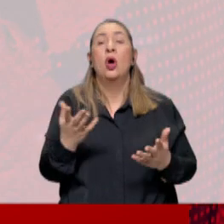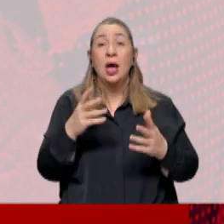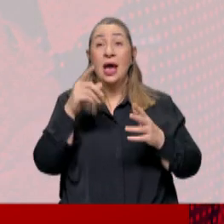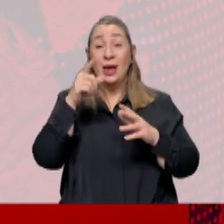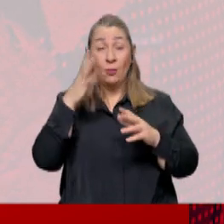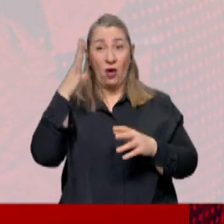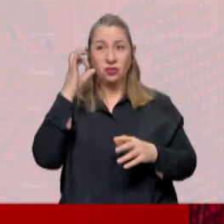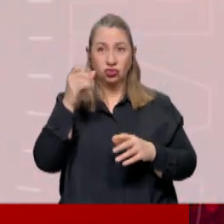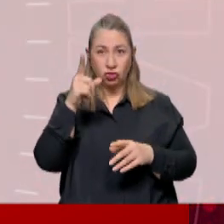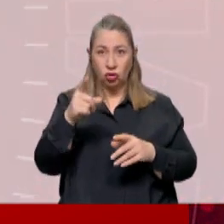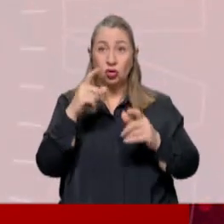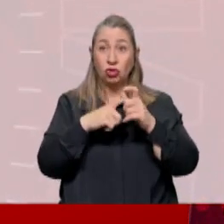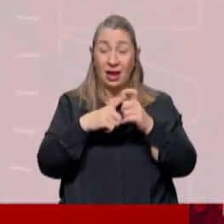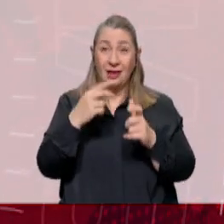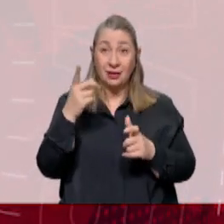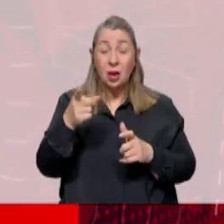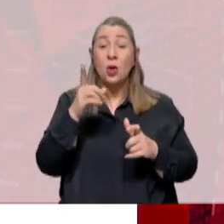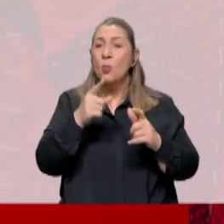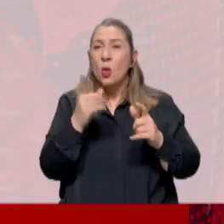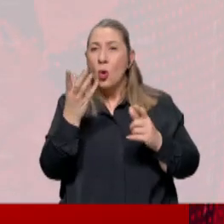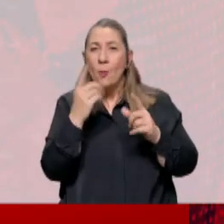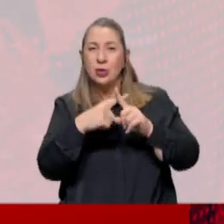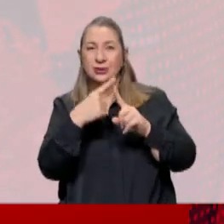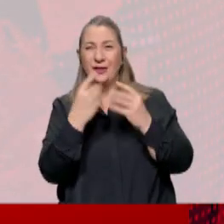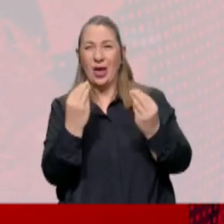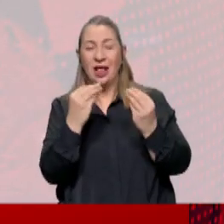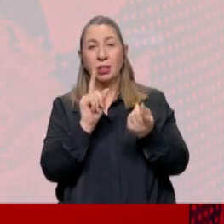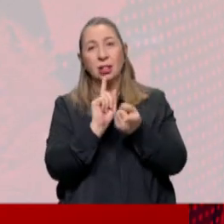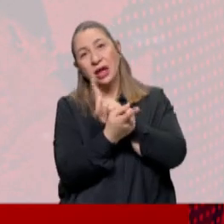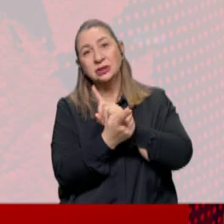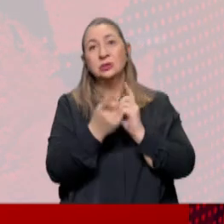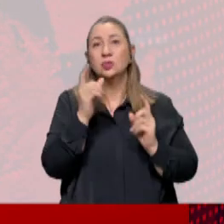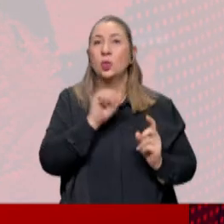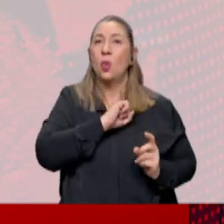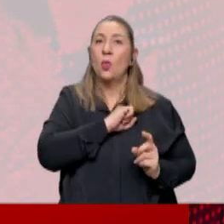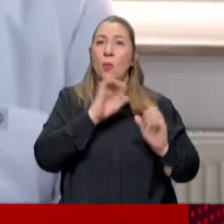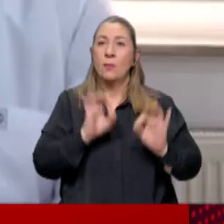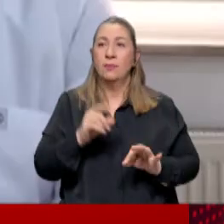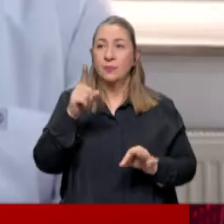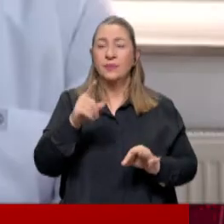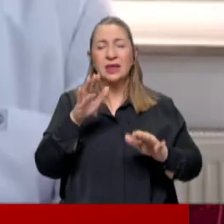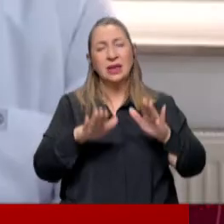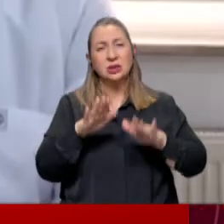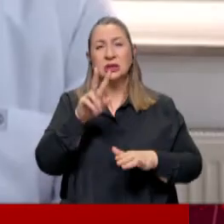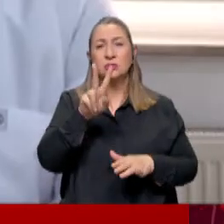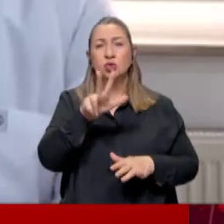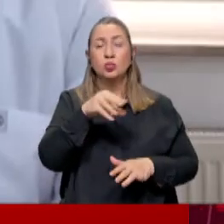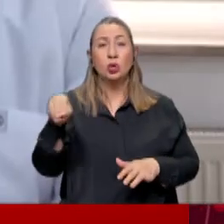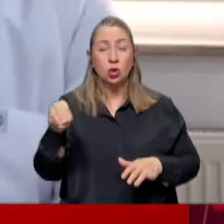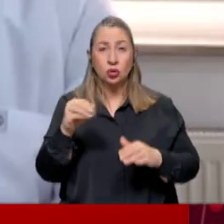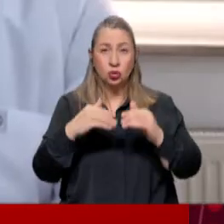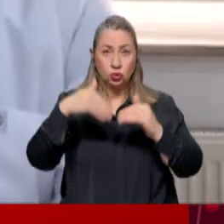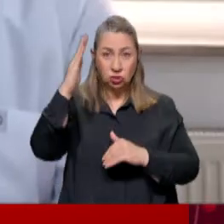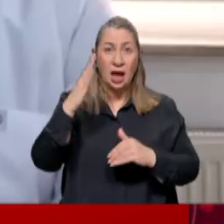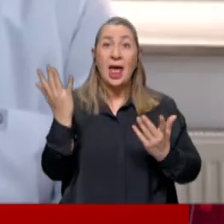Radyoloji Profesörü Güner Sönmez ulaşılan olumlu tablonun tersine dönmesinden endişe ediyor. Yaklaşık 23 milyon